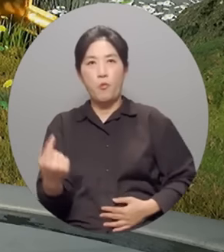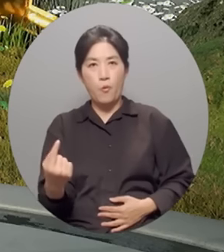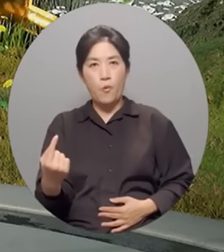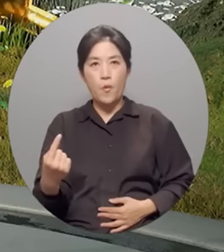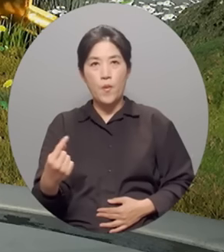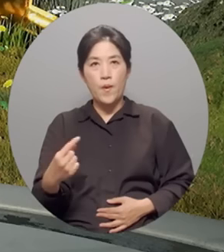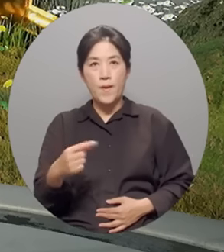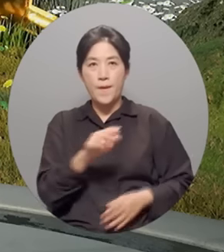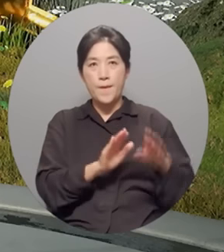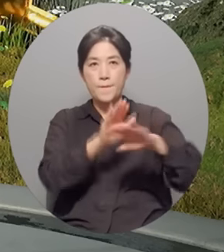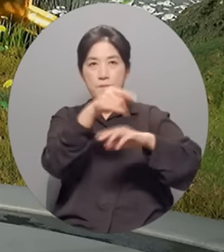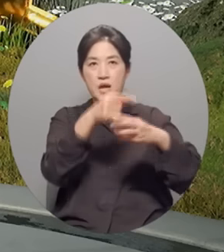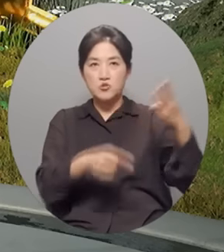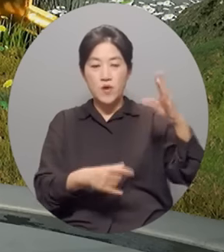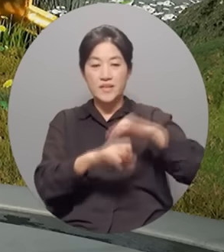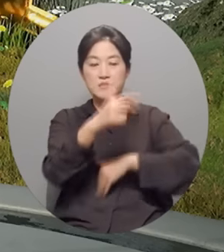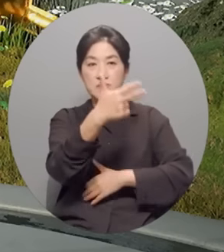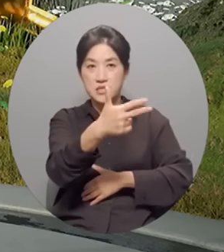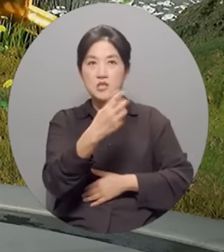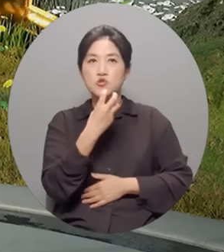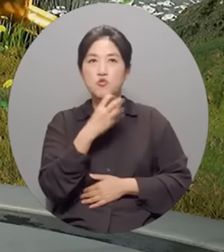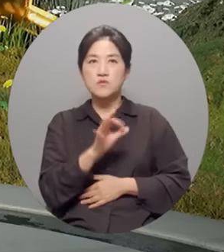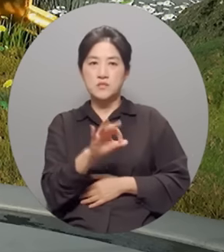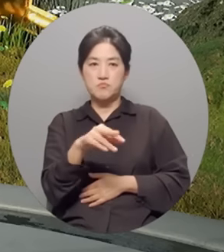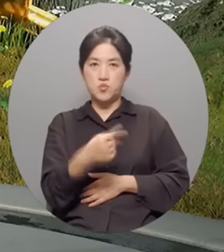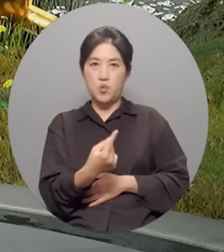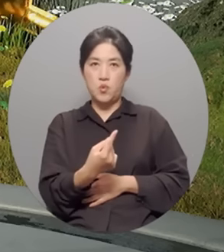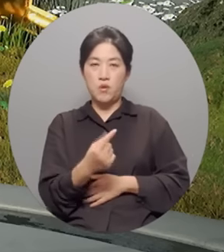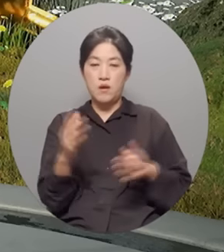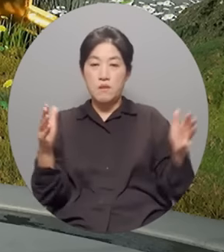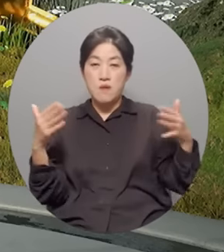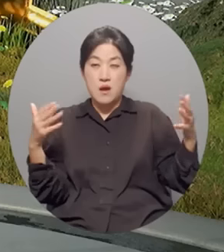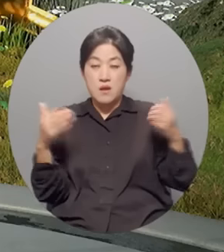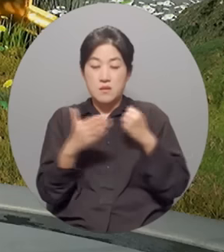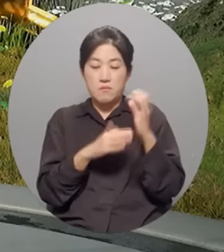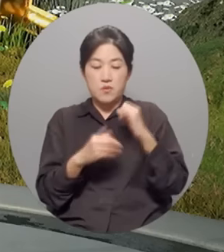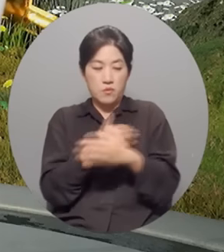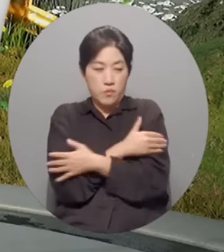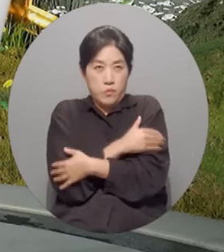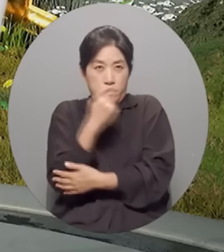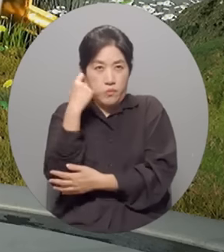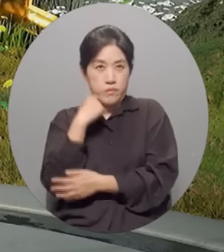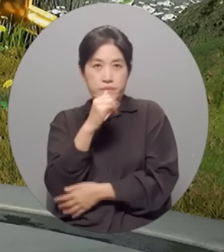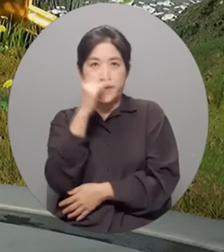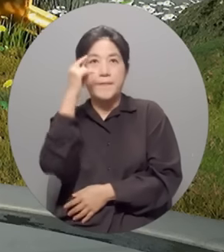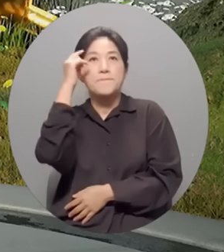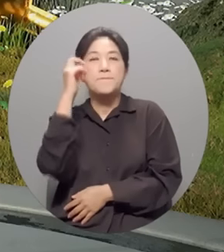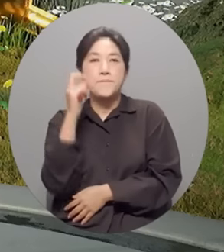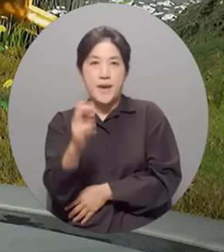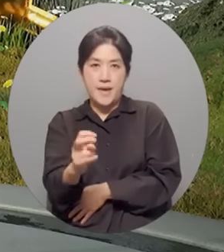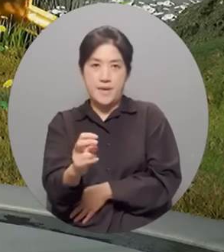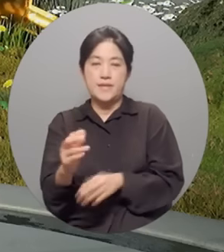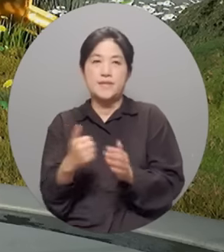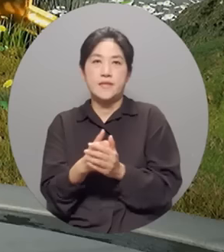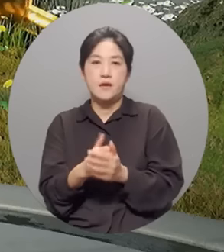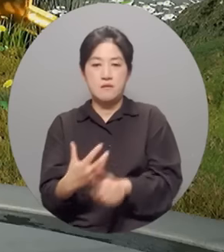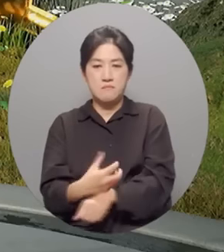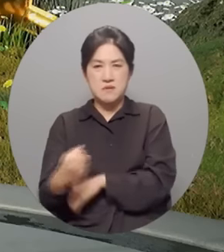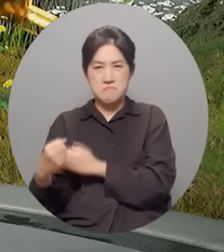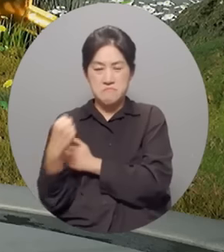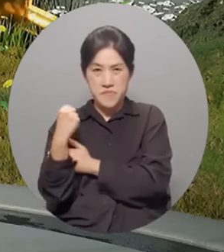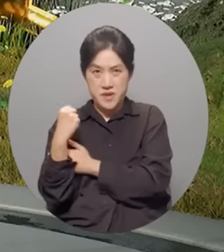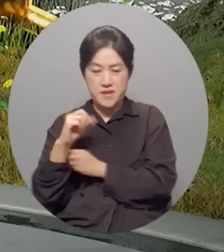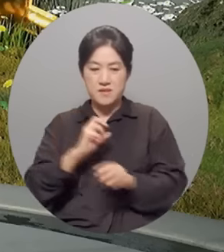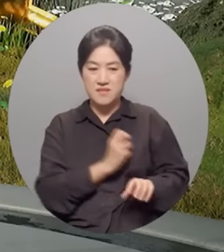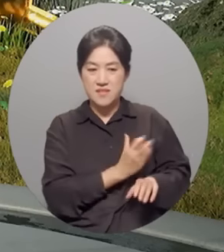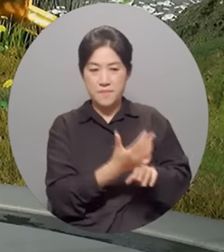파주의 아침 기온은 7도 서울도 10도로 참 바람 때문에 더 쌀쌀하게 느껴지겠습니다 한편 초강력 세력으로 발달한